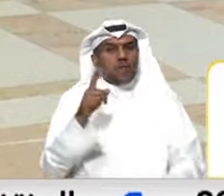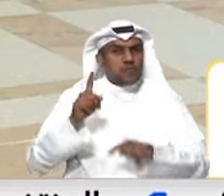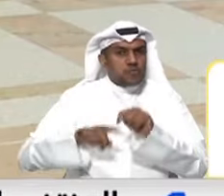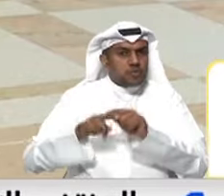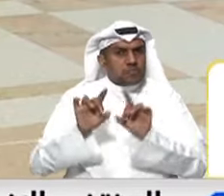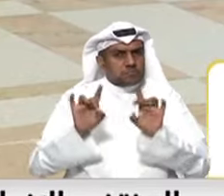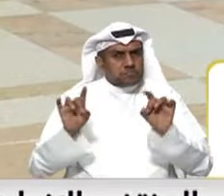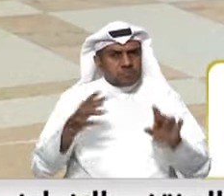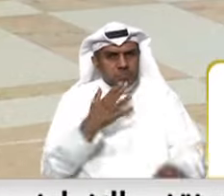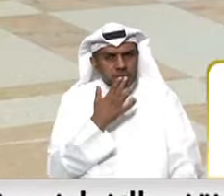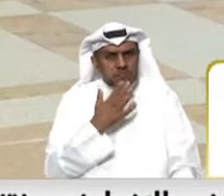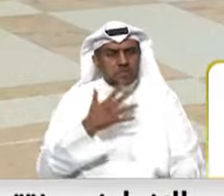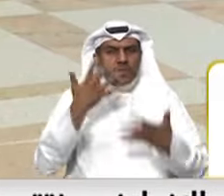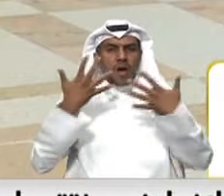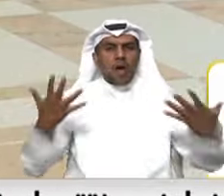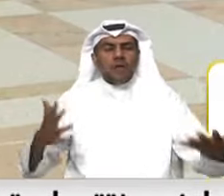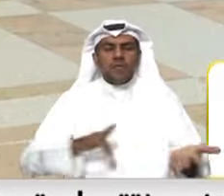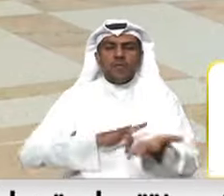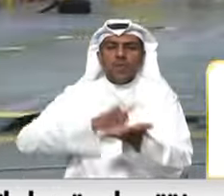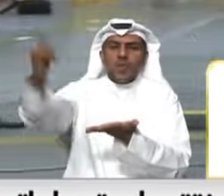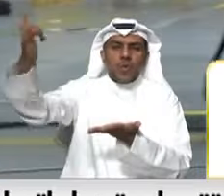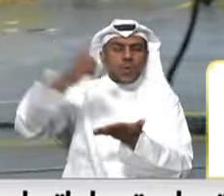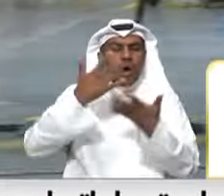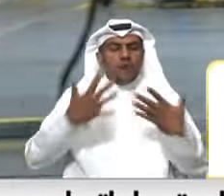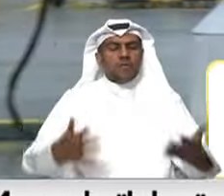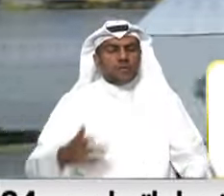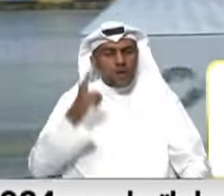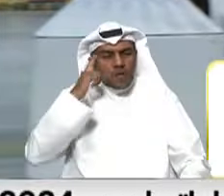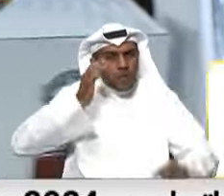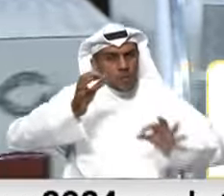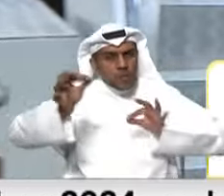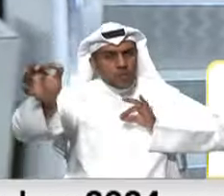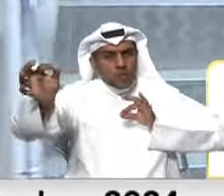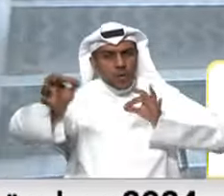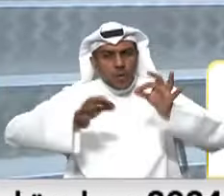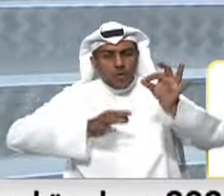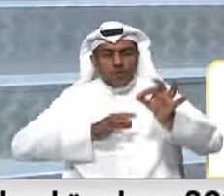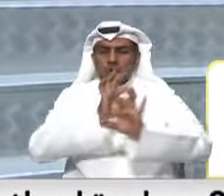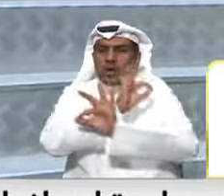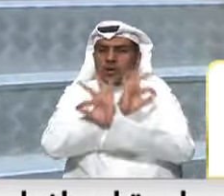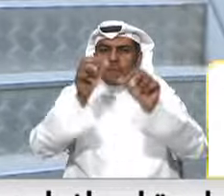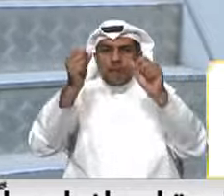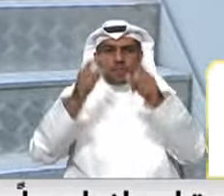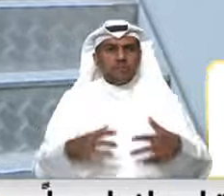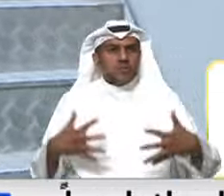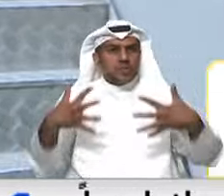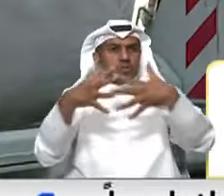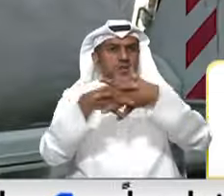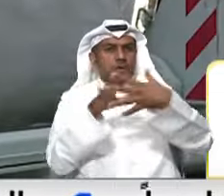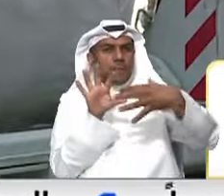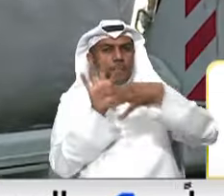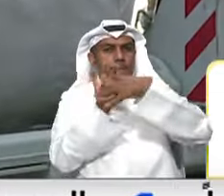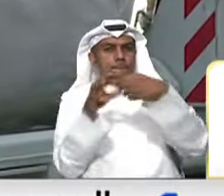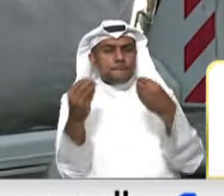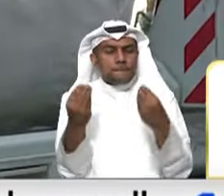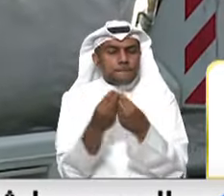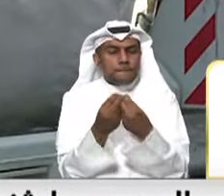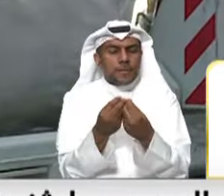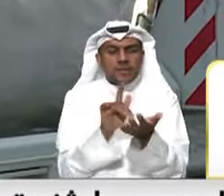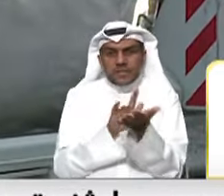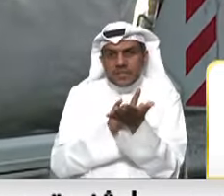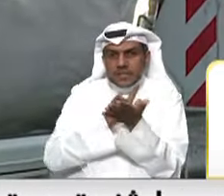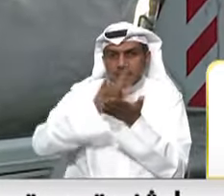وتقديم كافه التسهيلات لجميع مباني الركاب خطه متكامله تعمل عليها ايضا شركات الطيران لتسهيل عمليه ذهاب